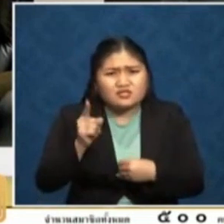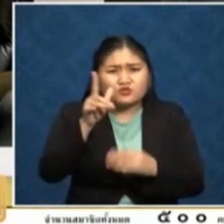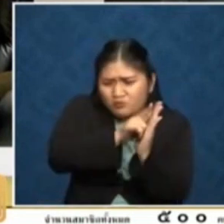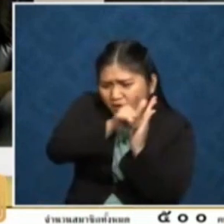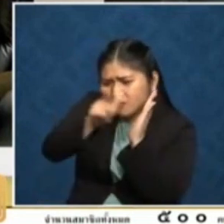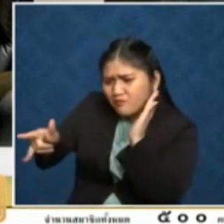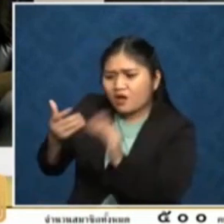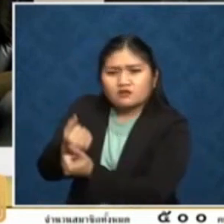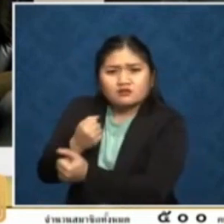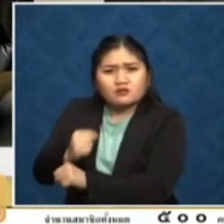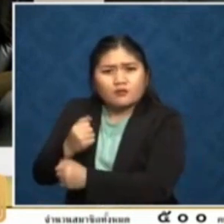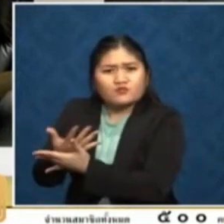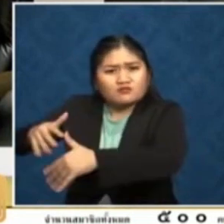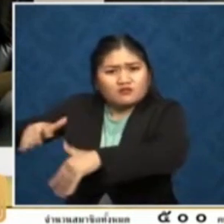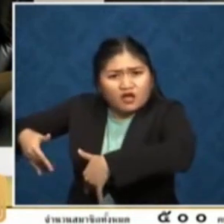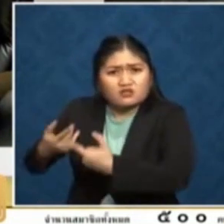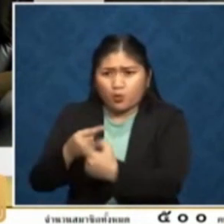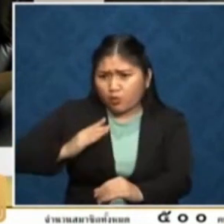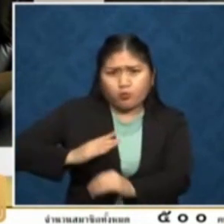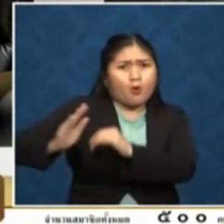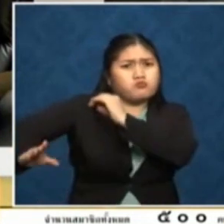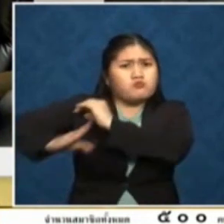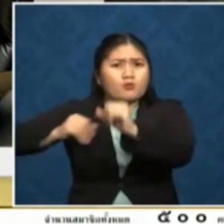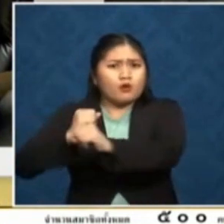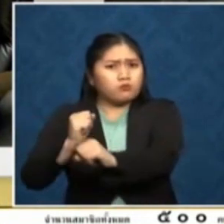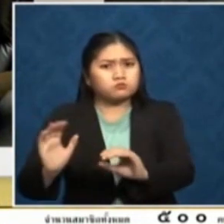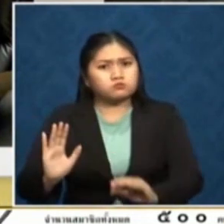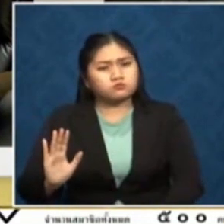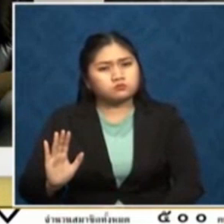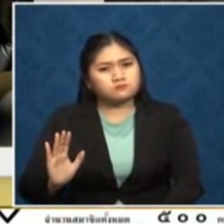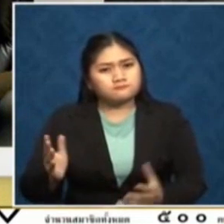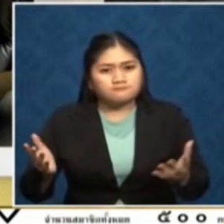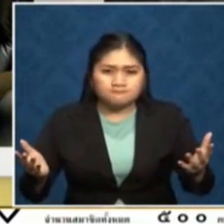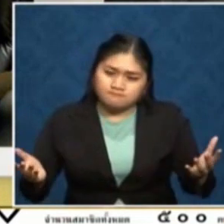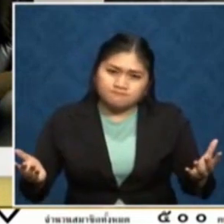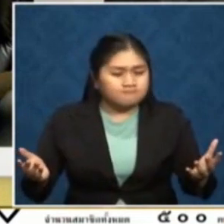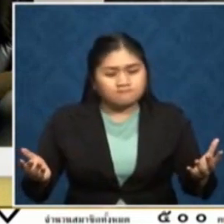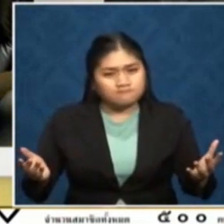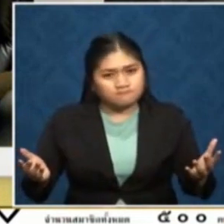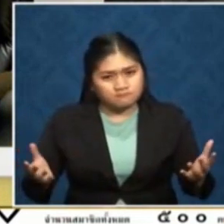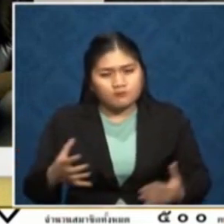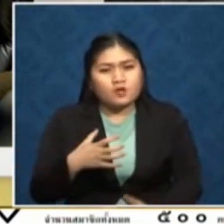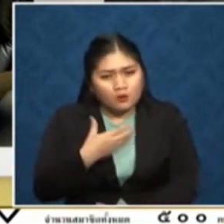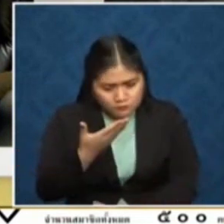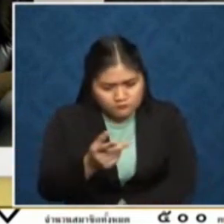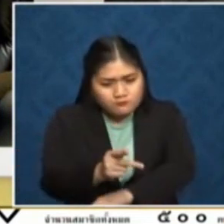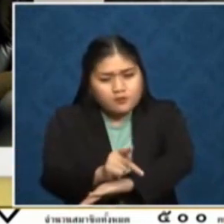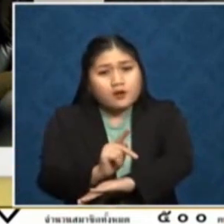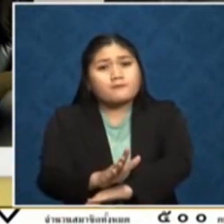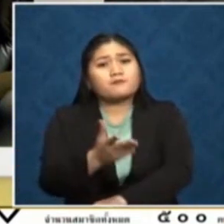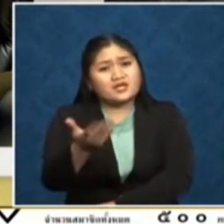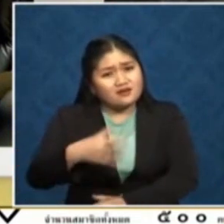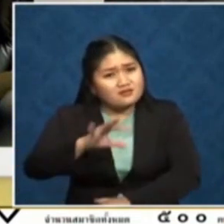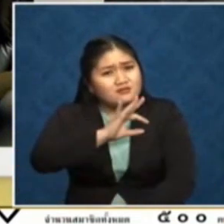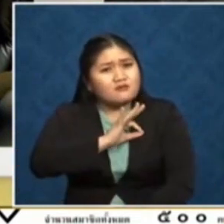ว่าเพศตรงหรือเปล่านะครับซึ่งตรงนี้ก็กลายเป็นปัญหานะครับแทนที่เราจะได้ไปสร้างเม็ดเงินกลับมาประเทศ